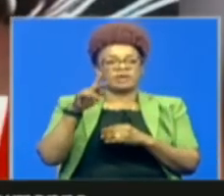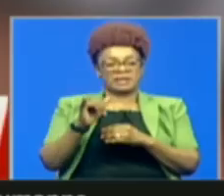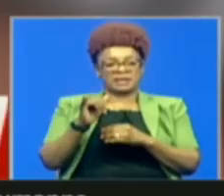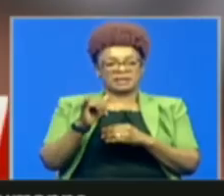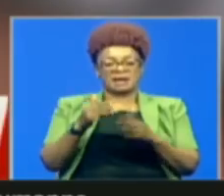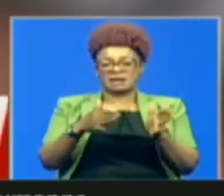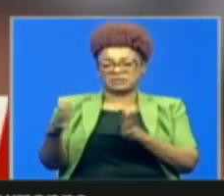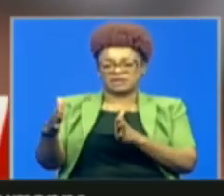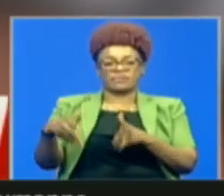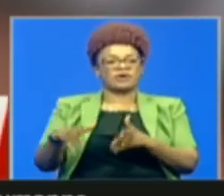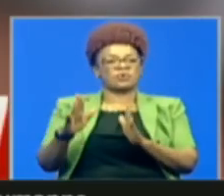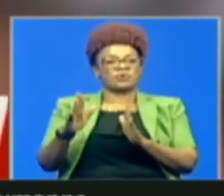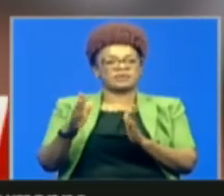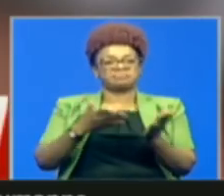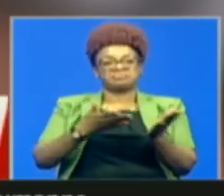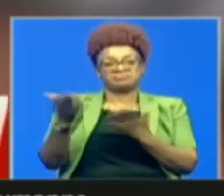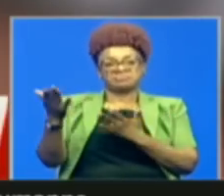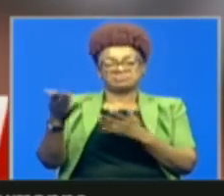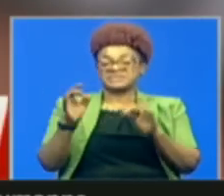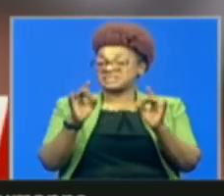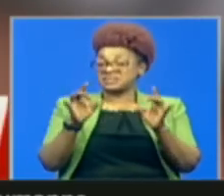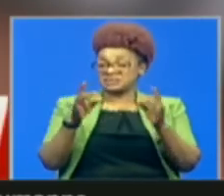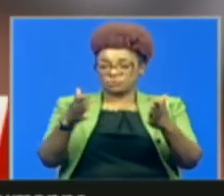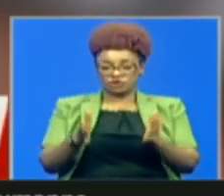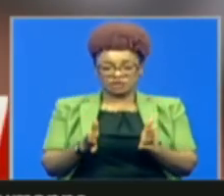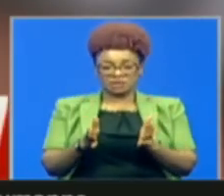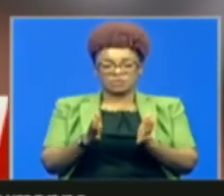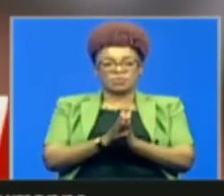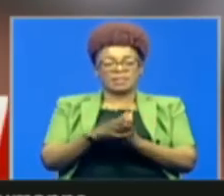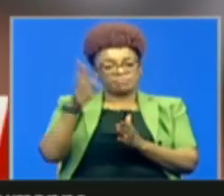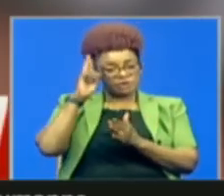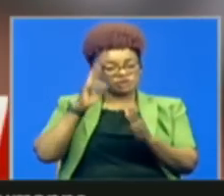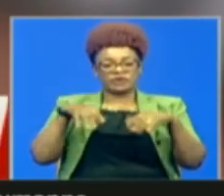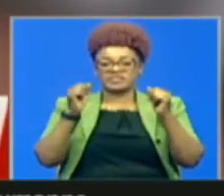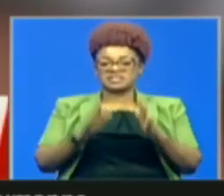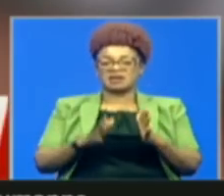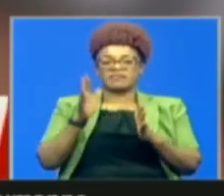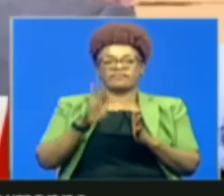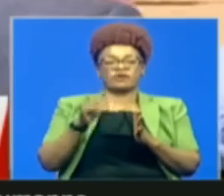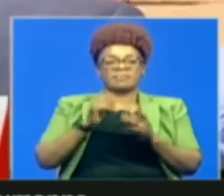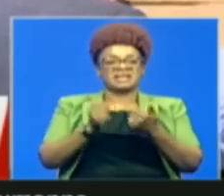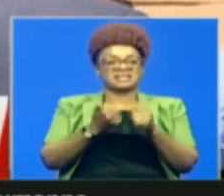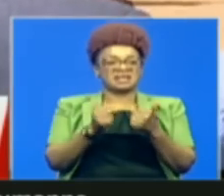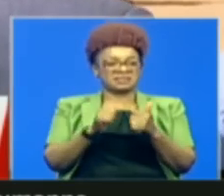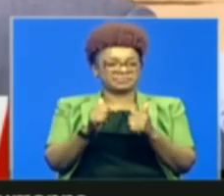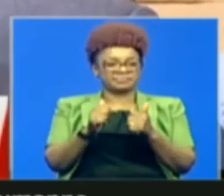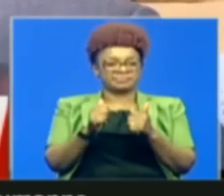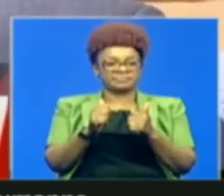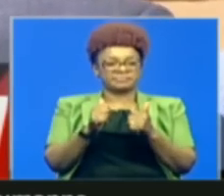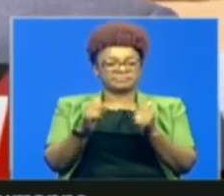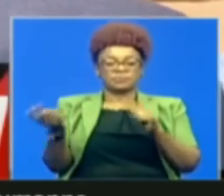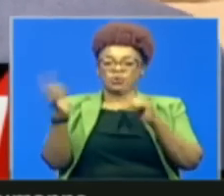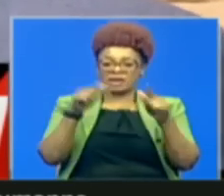barabara. Nulipelekwa katika hifadhi ya maiti ya City na maafisa wa polisi kutoka kituo cha Kasarani. So we came here in the